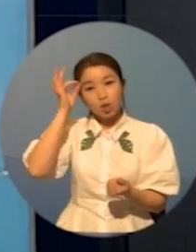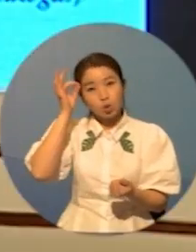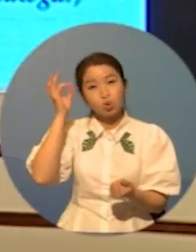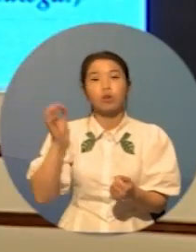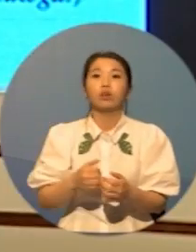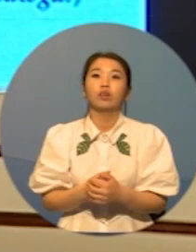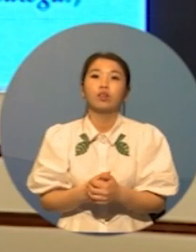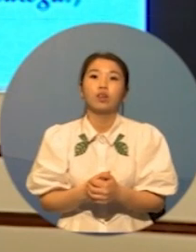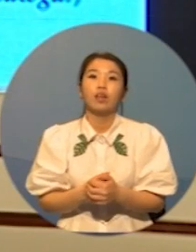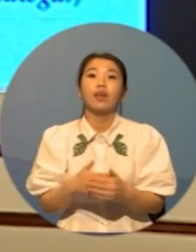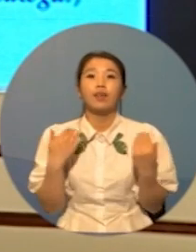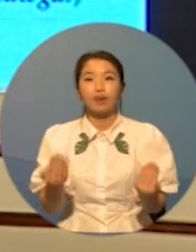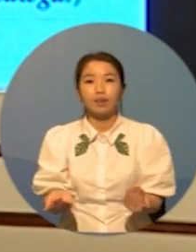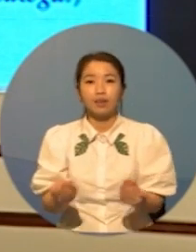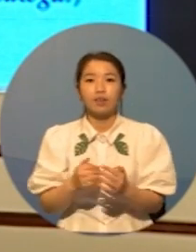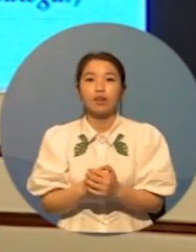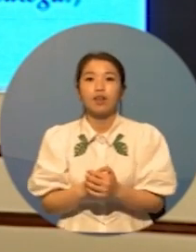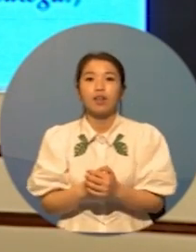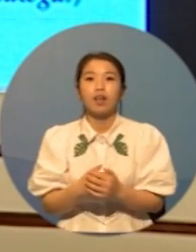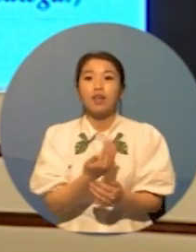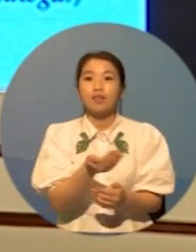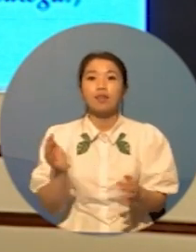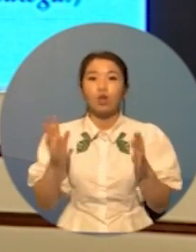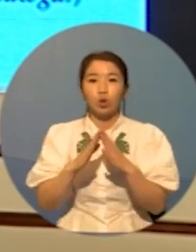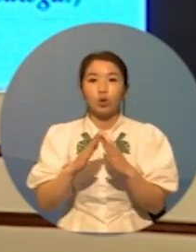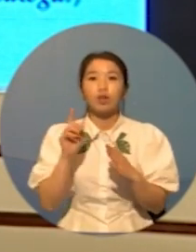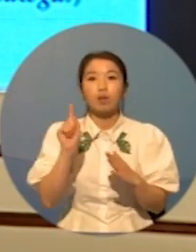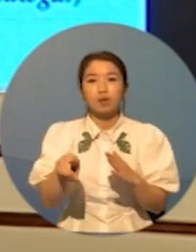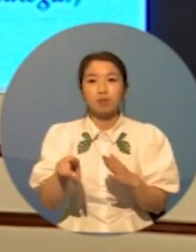ойлайман. Енді сіздерге үйге тапсырма.